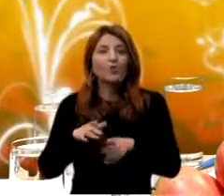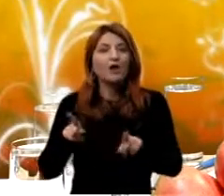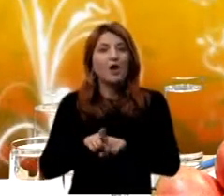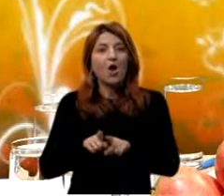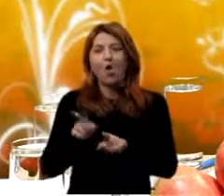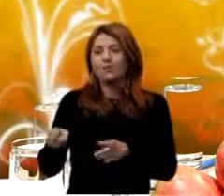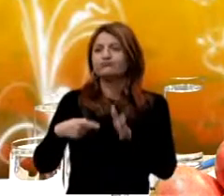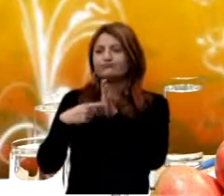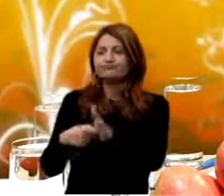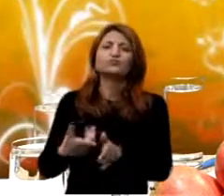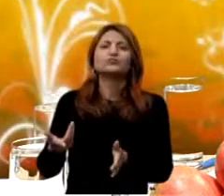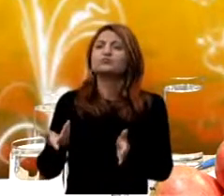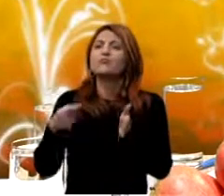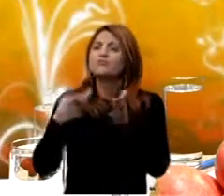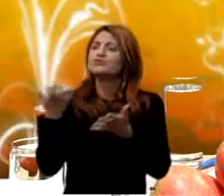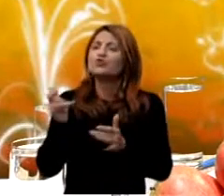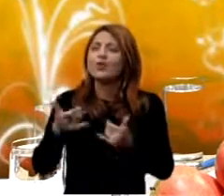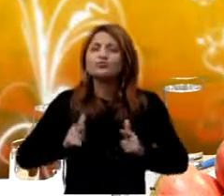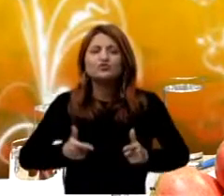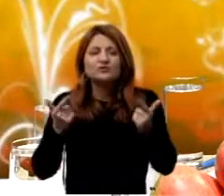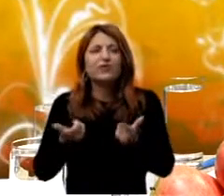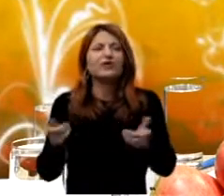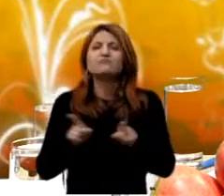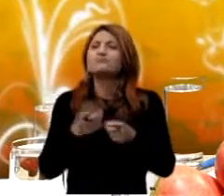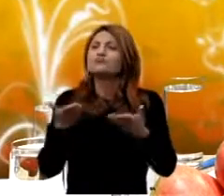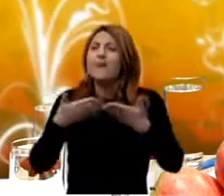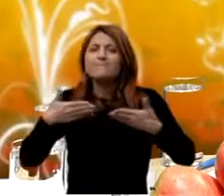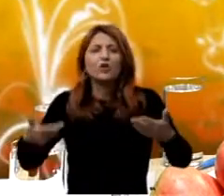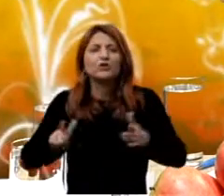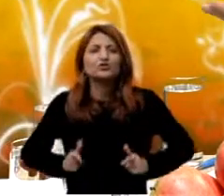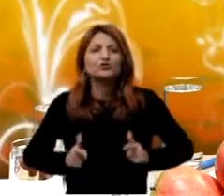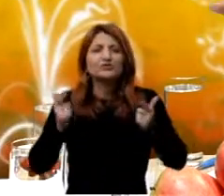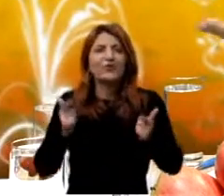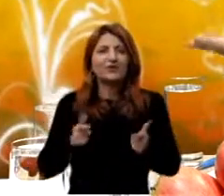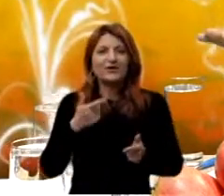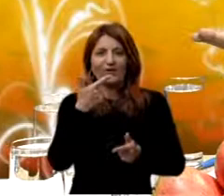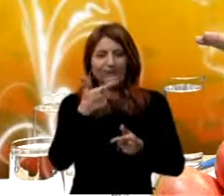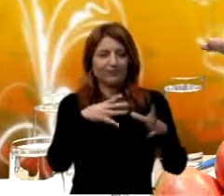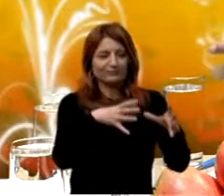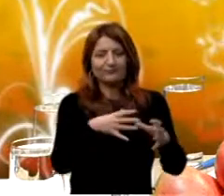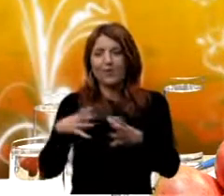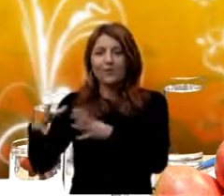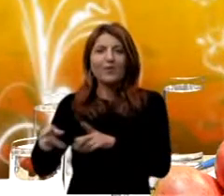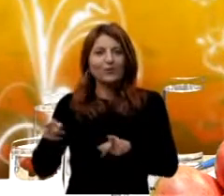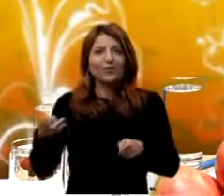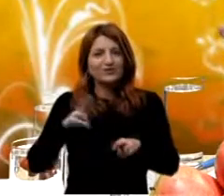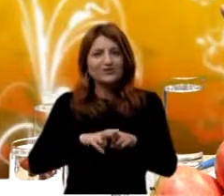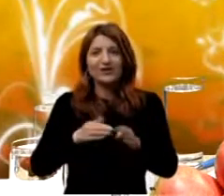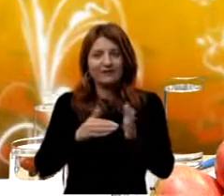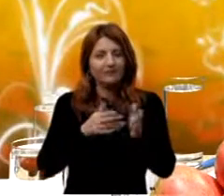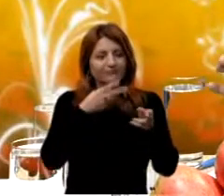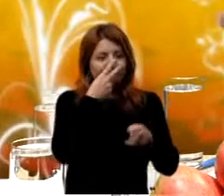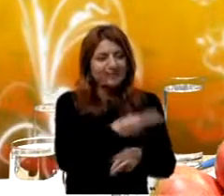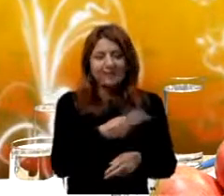stavove, kupnju, život, modele života. Znači, na te dvije populacije bi se trebalo